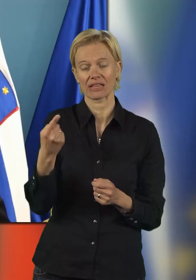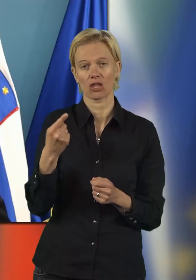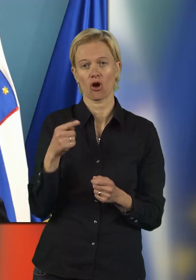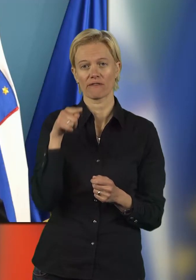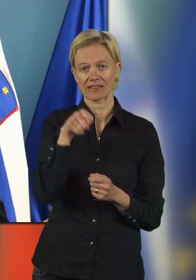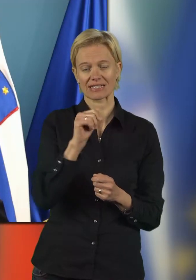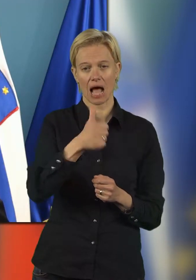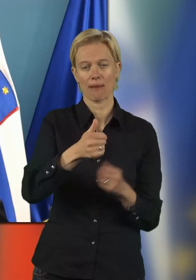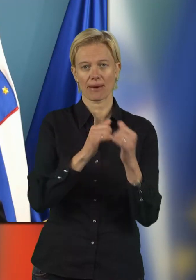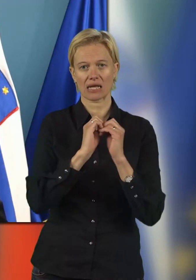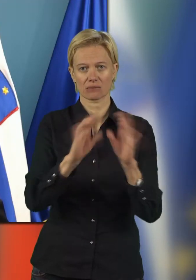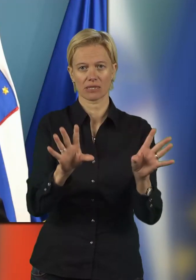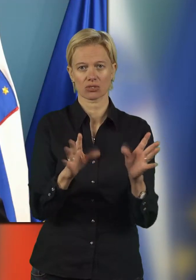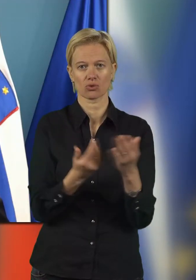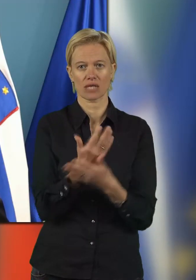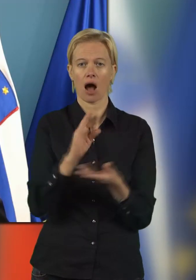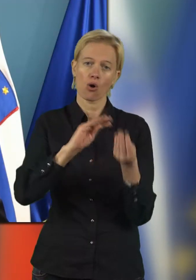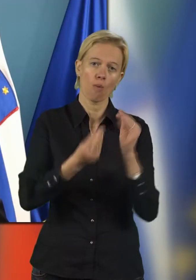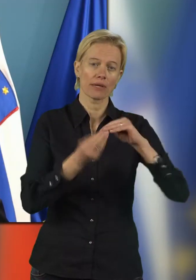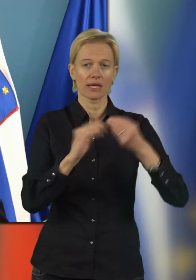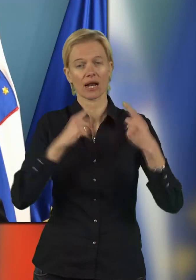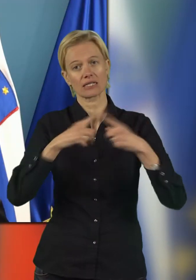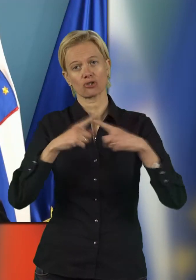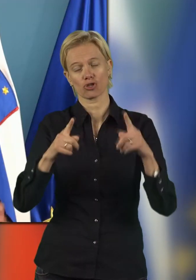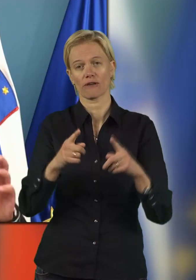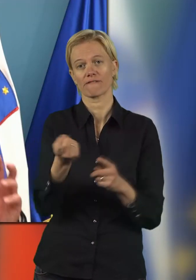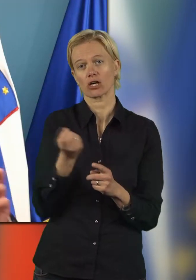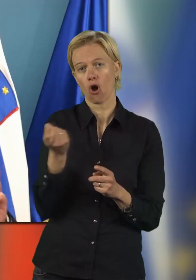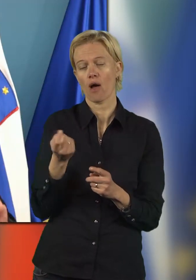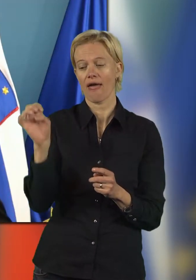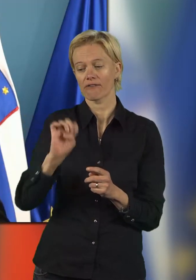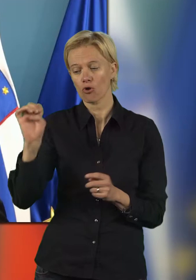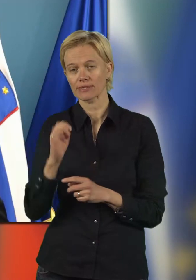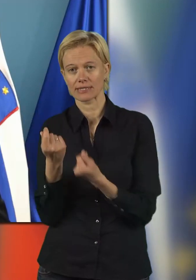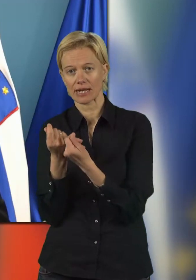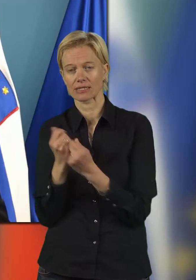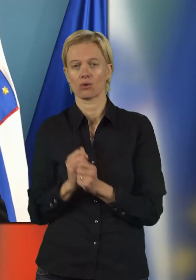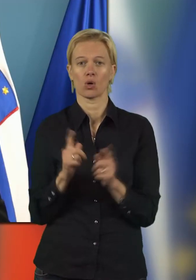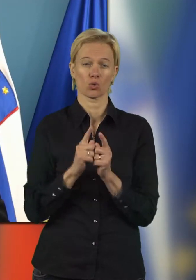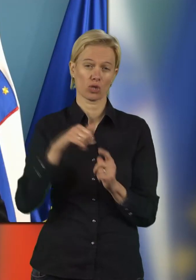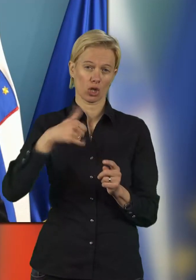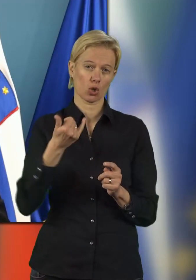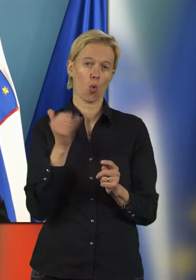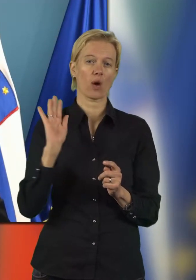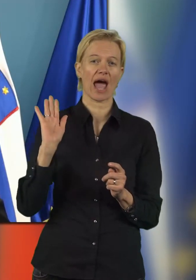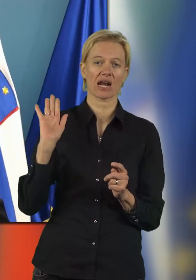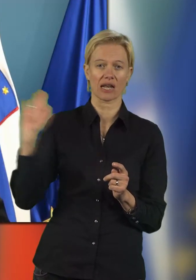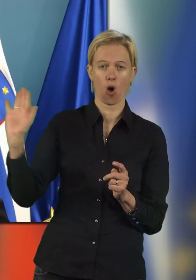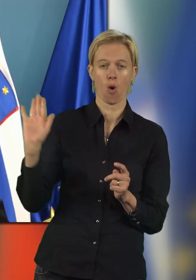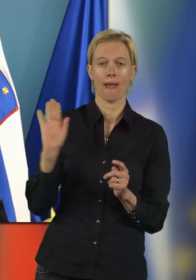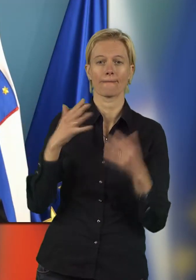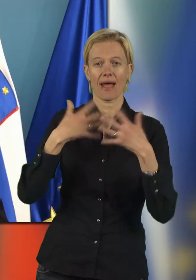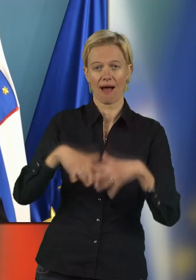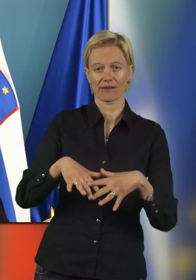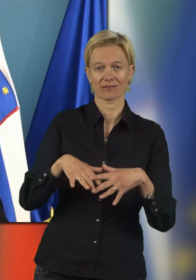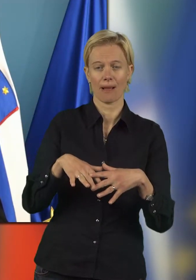predvideno v tem samem razpisu za kombiniranje različnih virov evropskih sredstev. Tudi